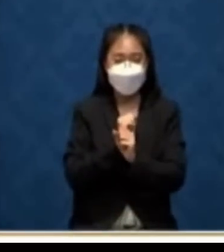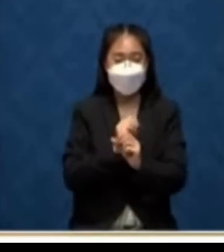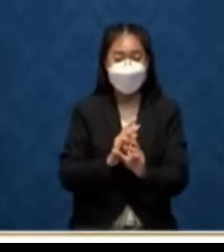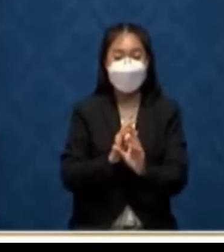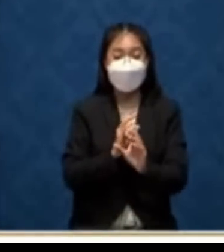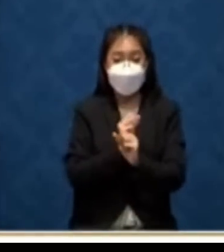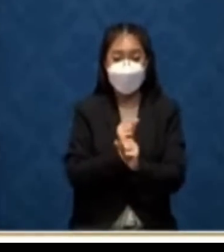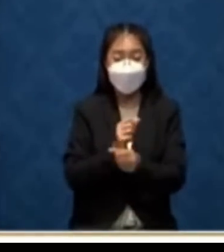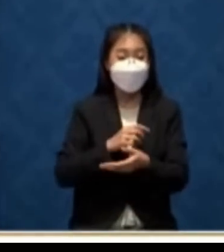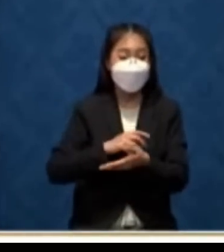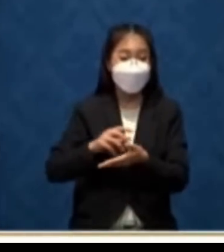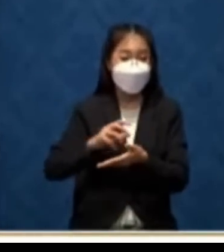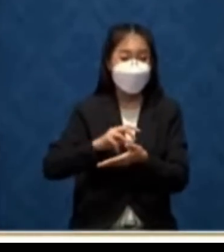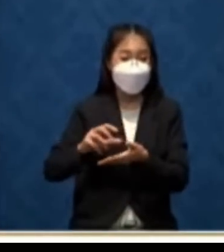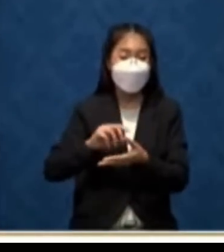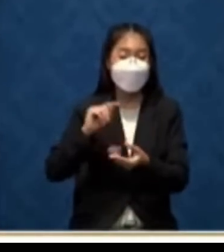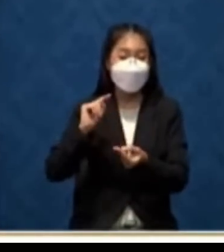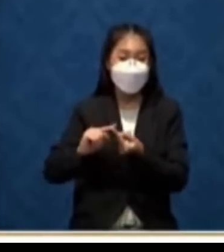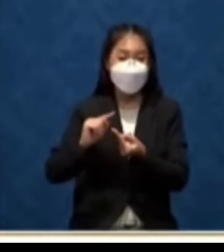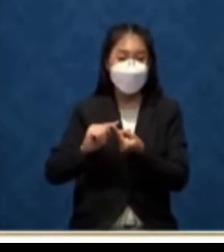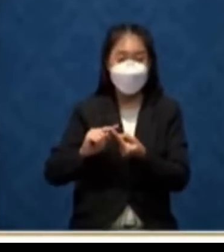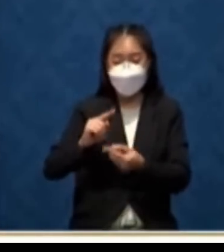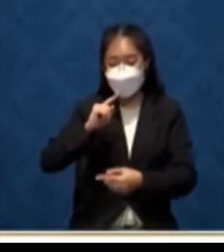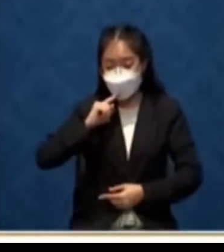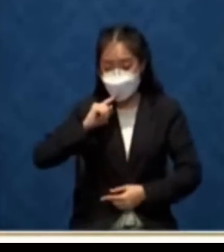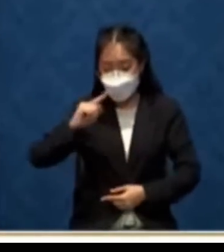แม้ผลที่ออกมาคือเอาตัวขึ้นศาล